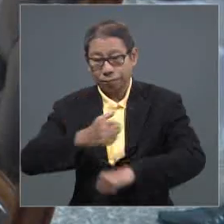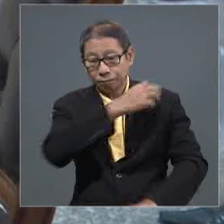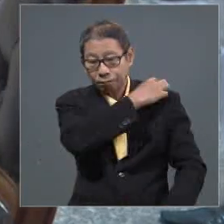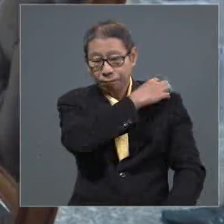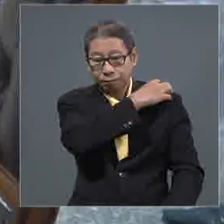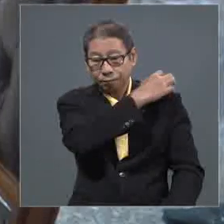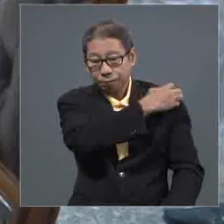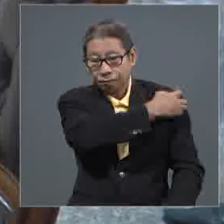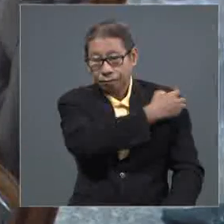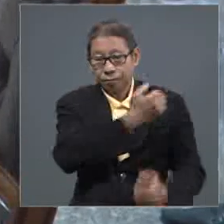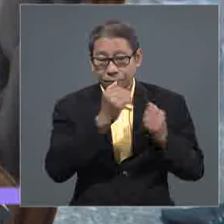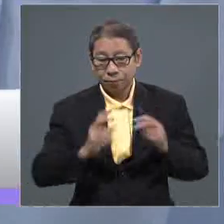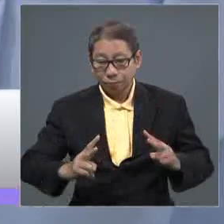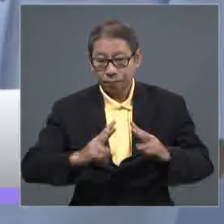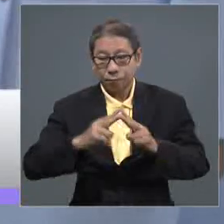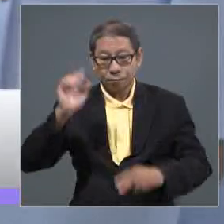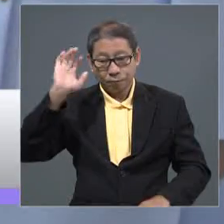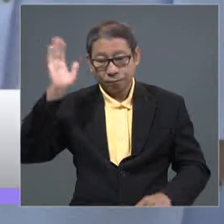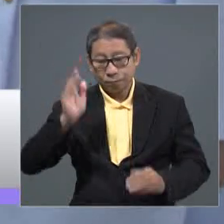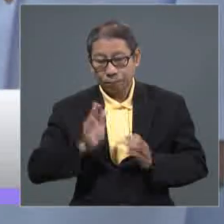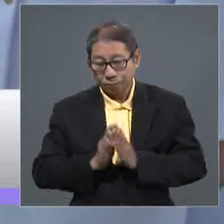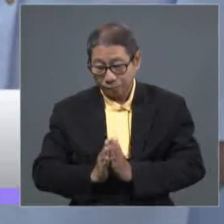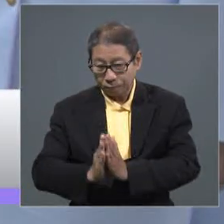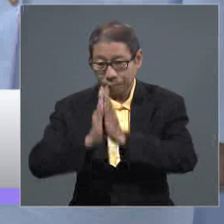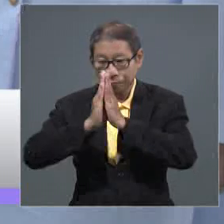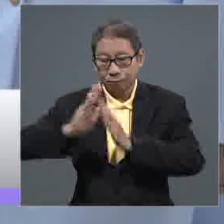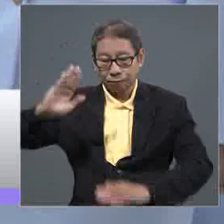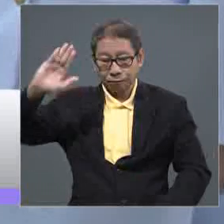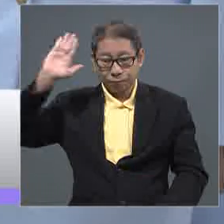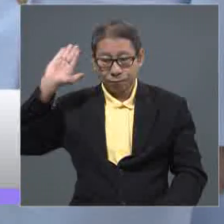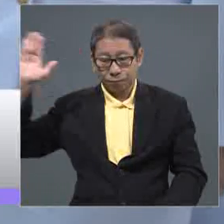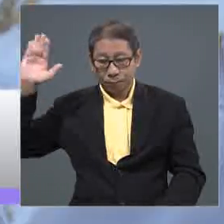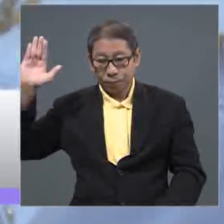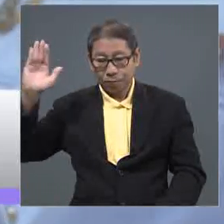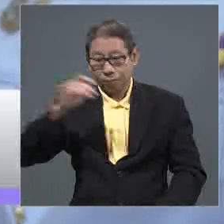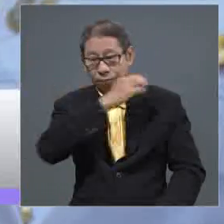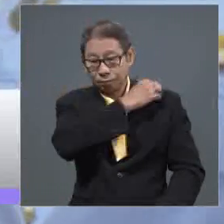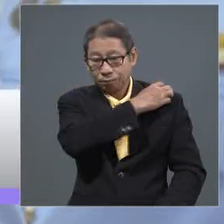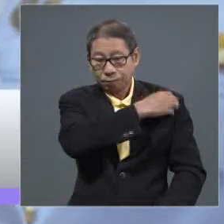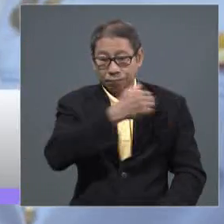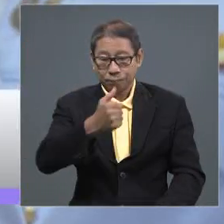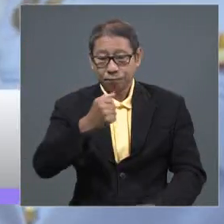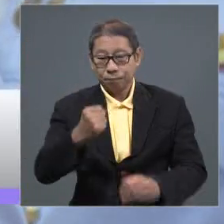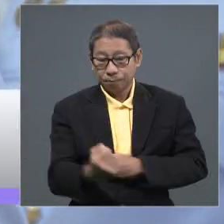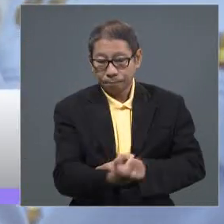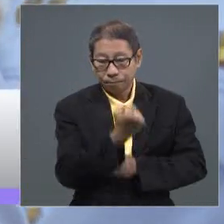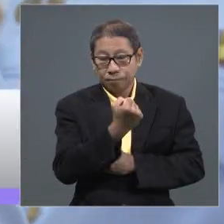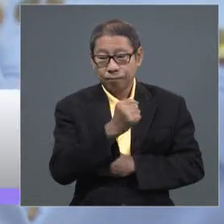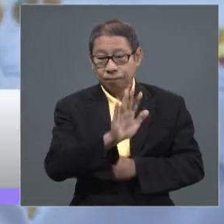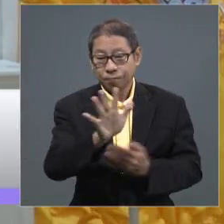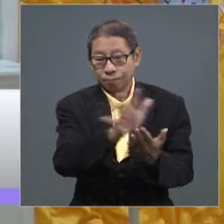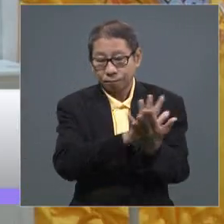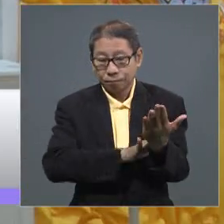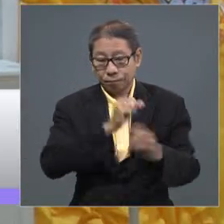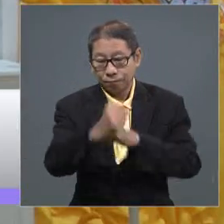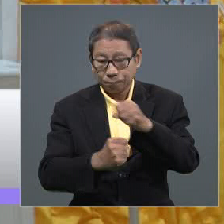งานและเจ้าหน้าที่กรมประชาสัมพันธ์ถวายสัตย์ปฏิญาณเพื่อเป็นข้าราชการที่ดีและพลังของแผ่นดินประจำปี